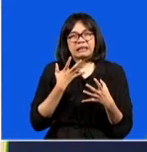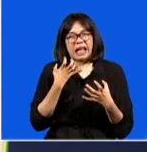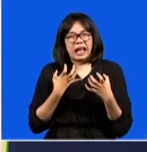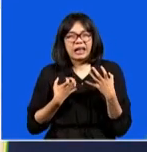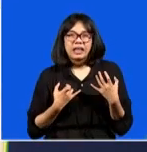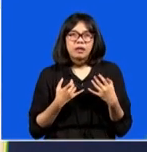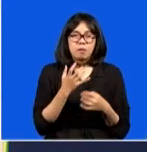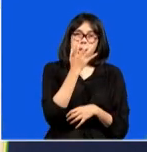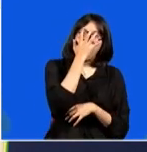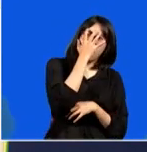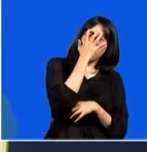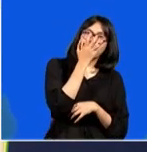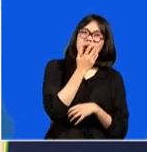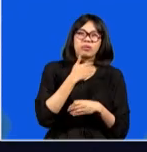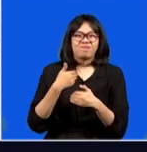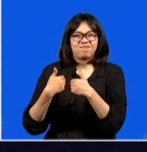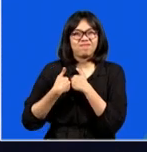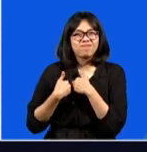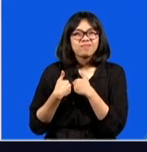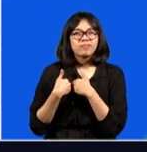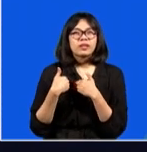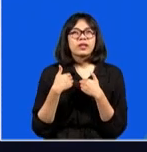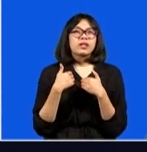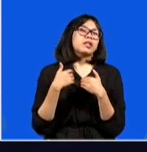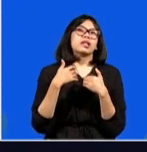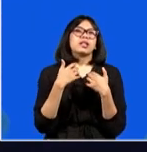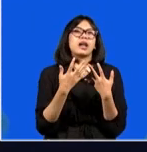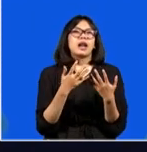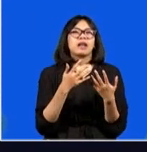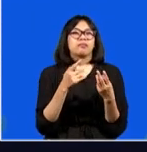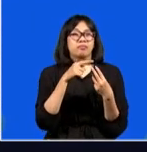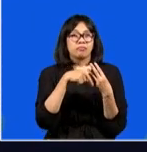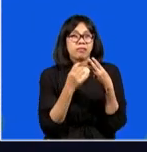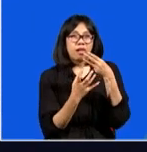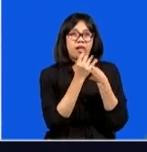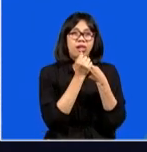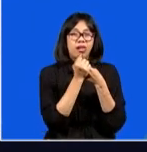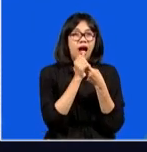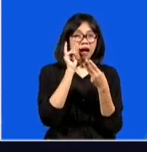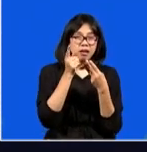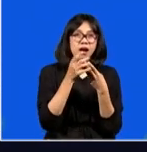ya kan depan di dalam ruang kelas atau apa Anak itu akan selalu mengasosiasikan